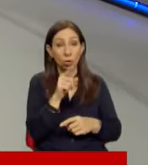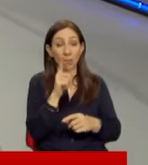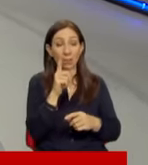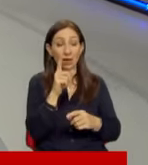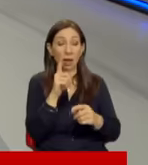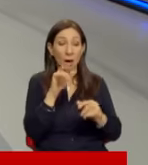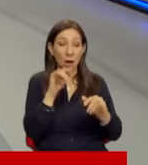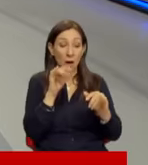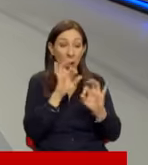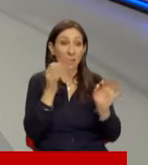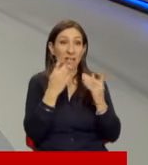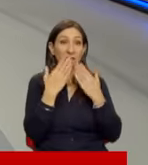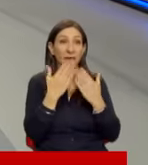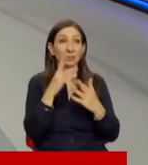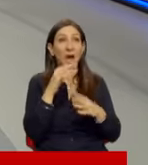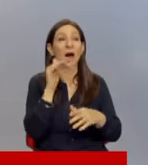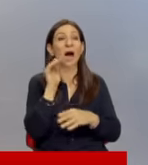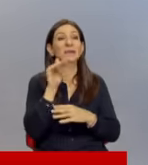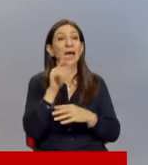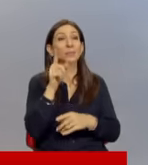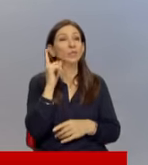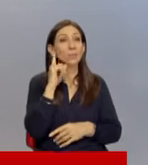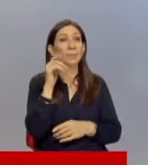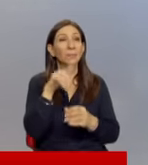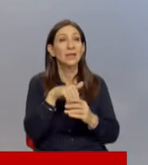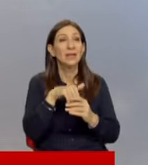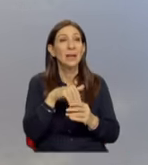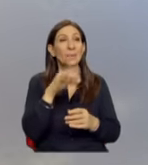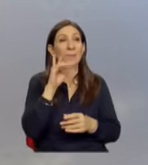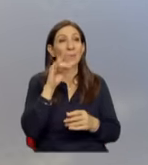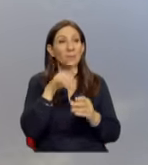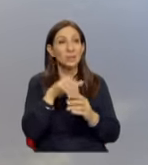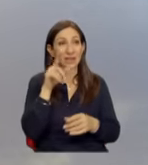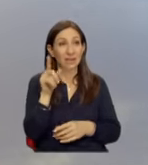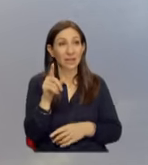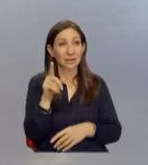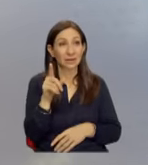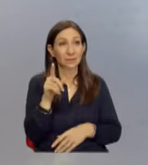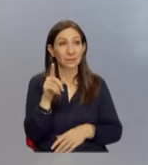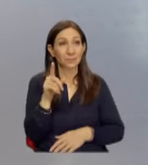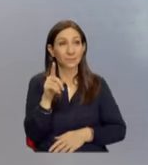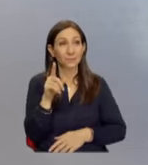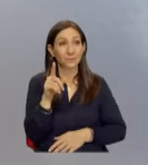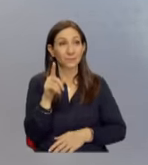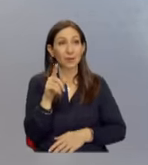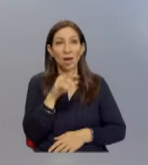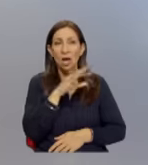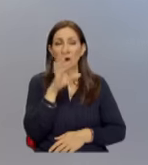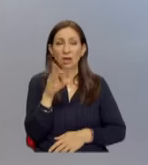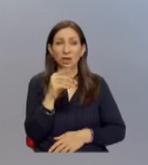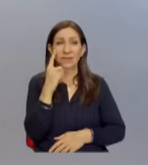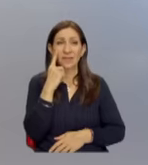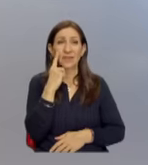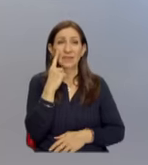vaka olarak da karşımızda. Aksaray'da biz şunu duyduk bir milletvekilinden, MHP'li milletvekilinden. Her şeye de